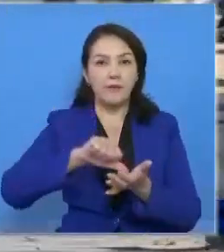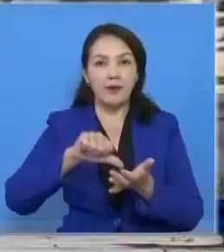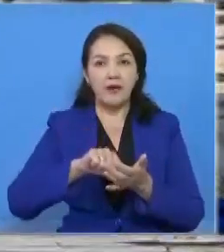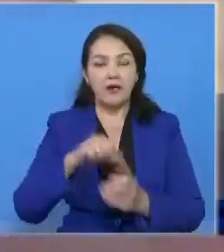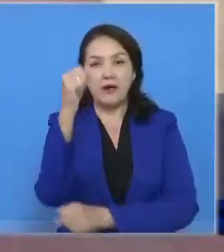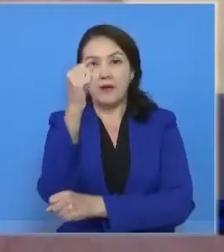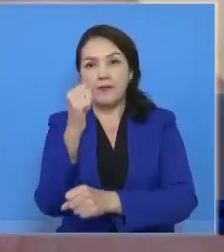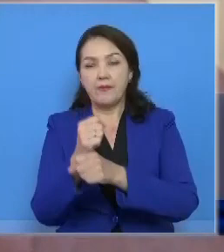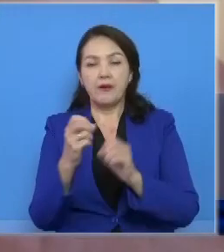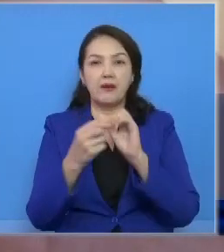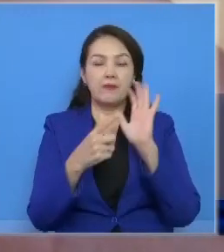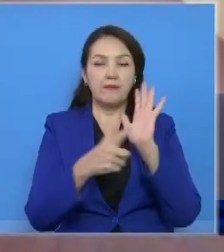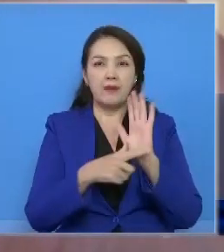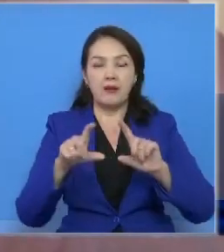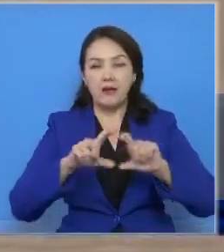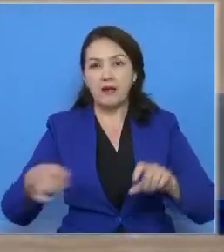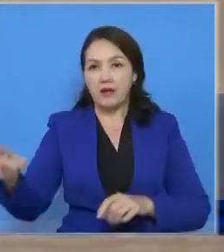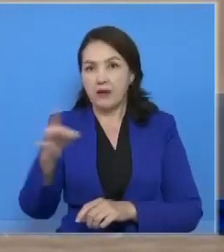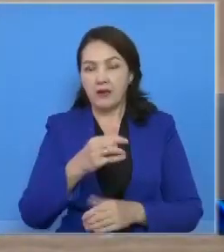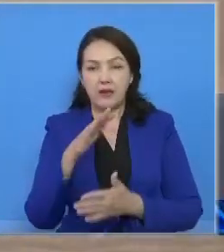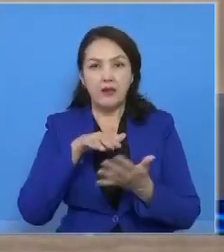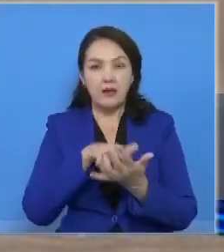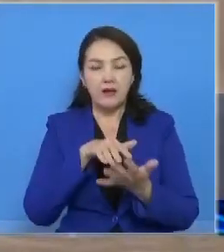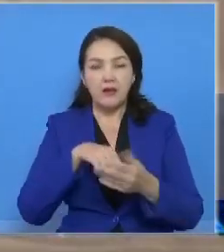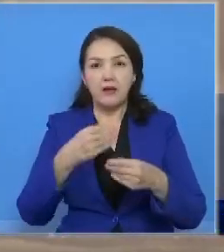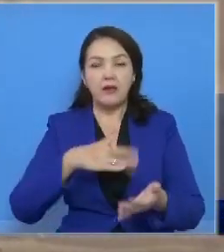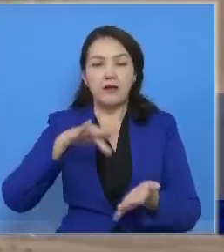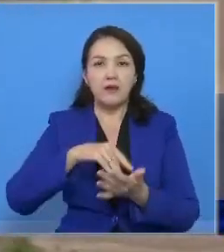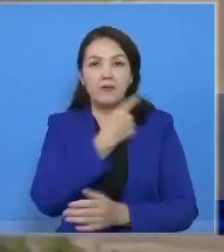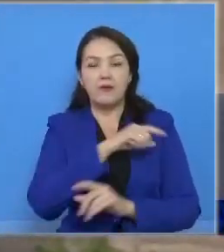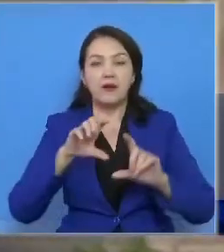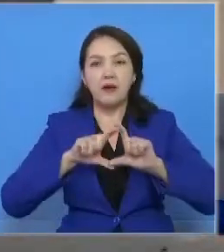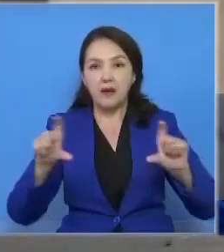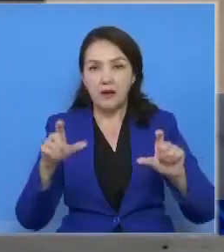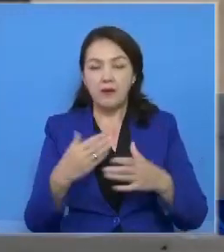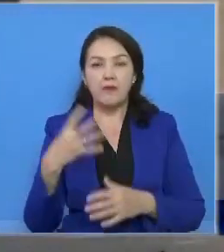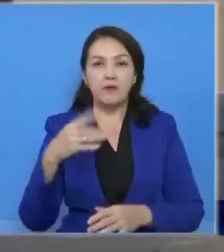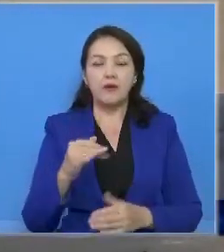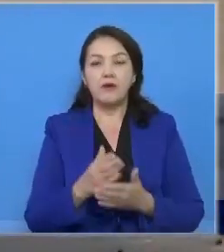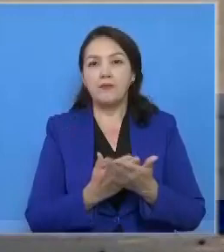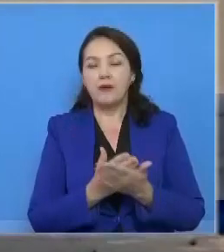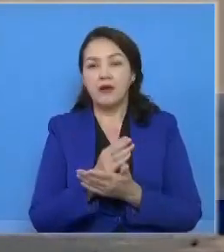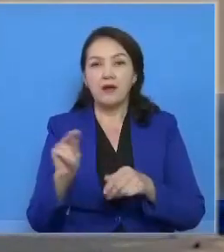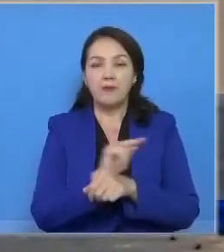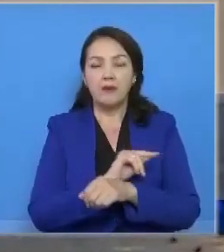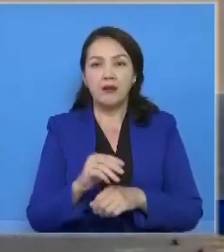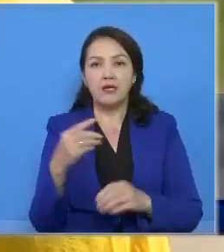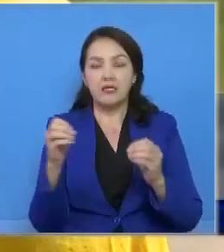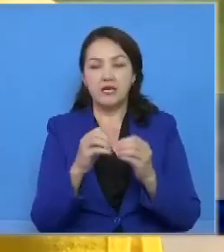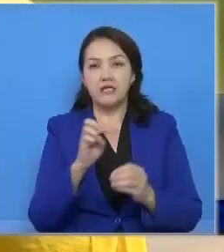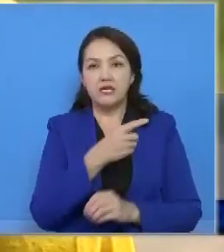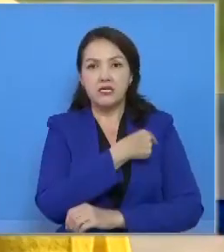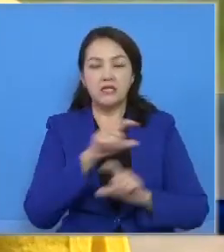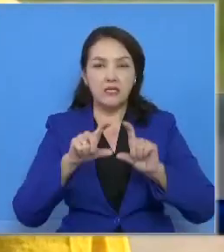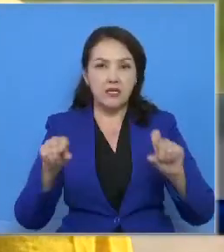участие работники 17 учреждений районов заявки подали и городские медицинские центры 43 поликлиники и 10 стационаров